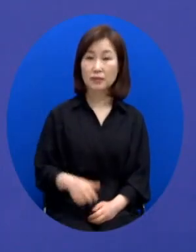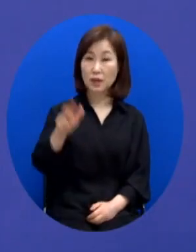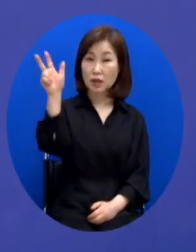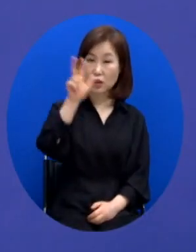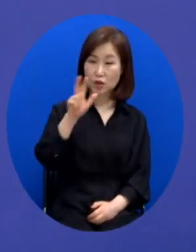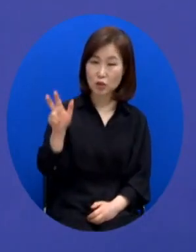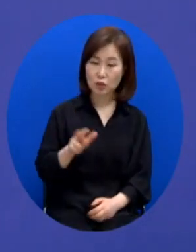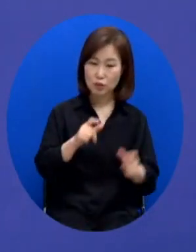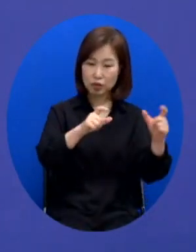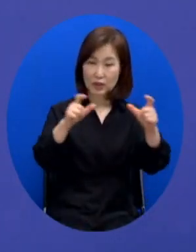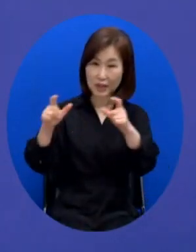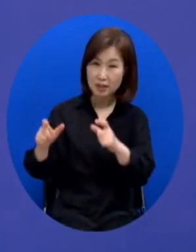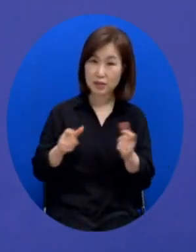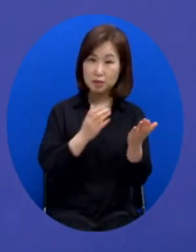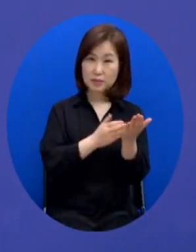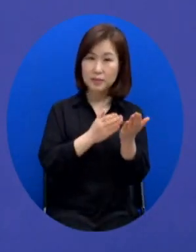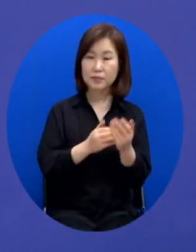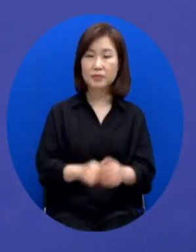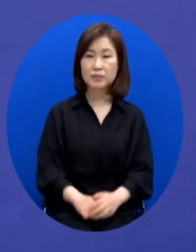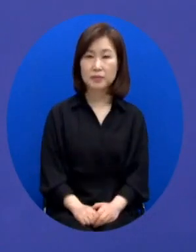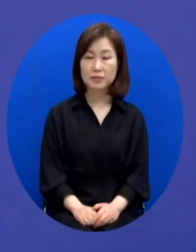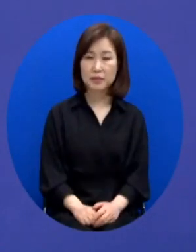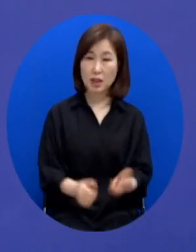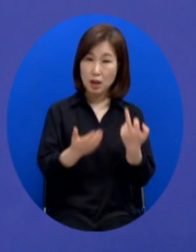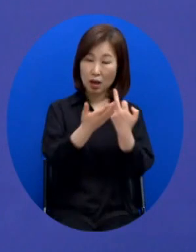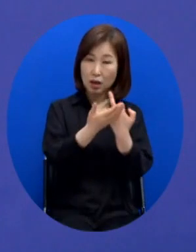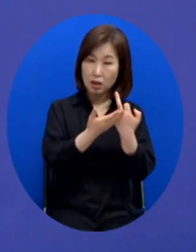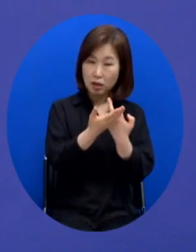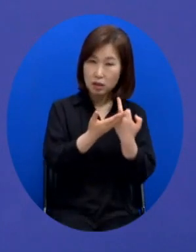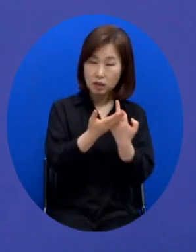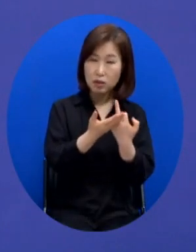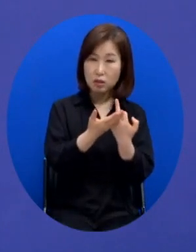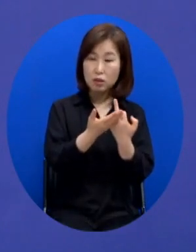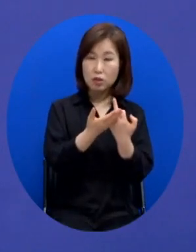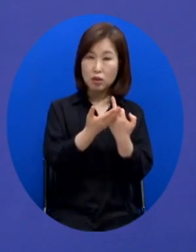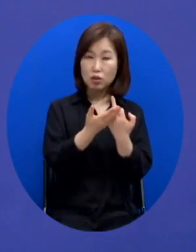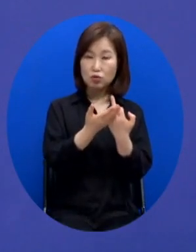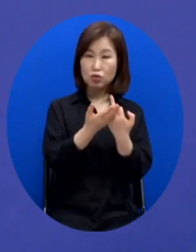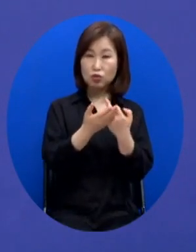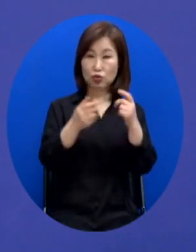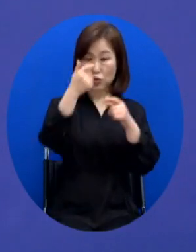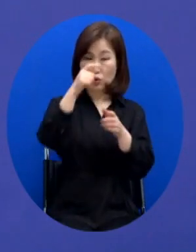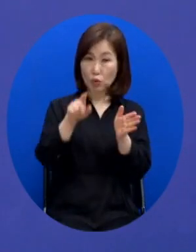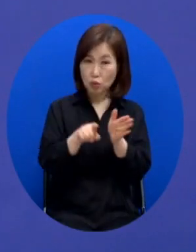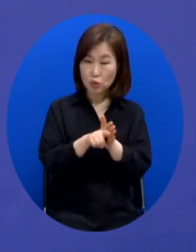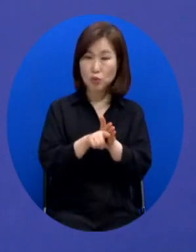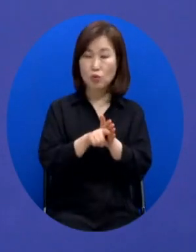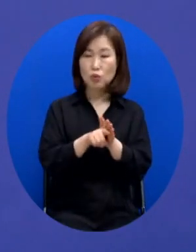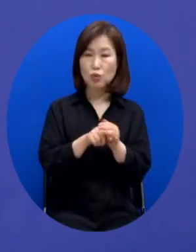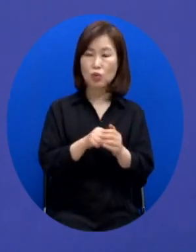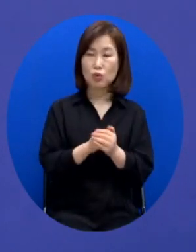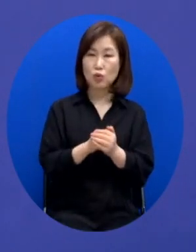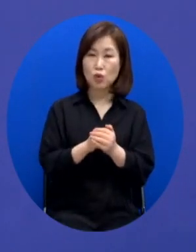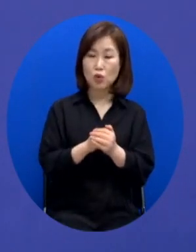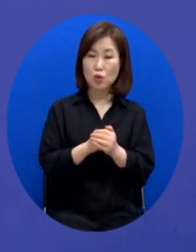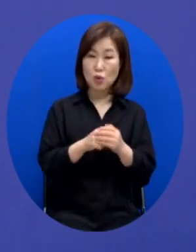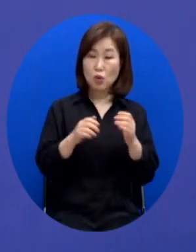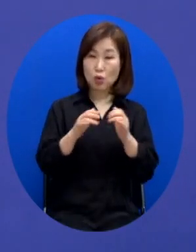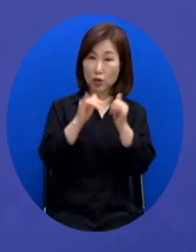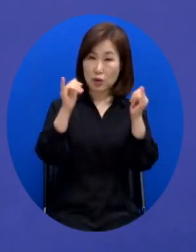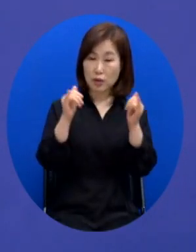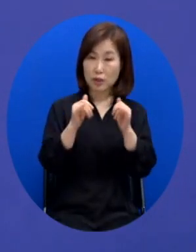전국 각 지역별 네트워크 뉴스입니다. 제주특별자치도 기독교 교단협의회가 제주교총, 제주도민연대